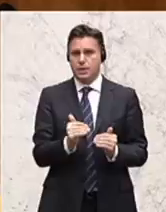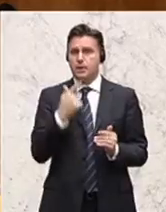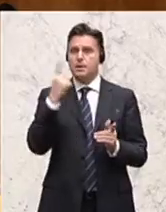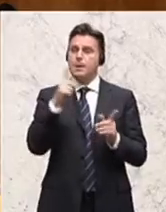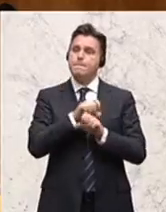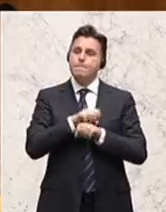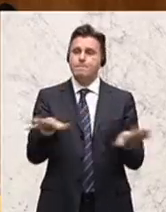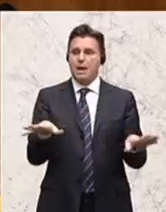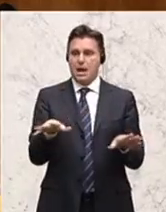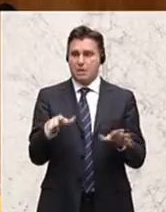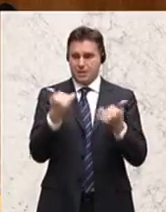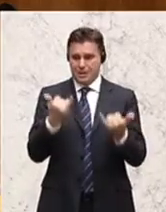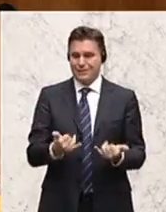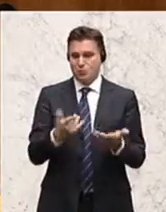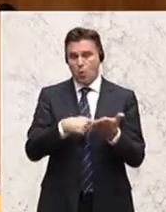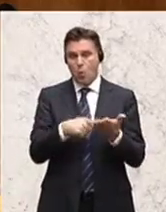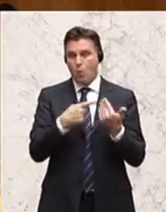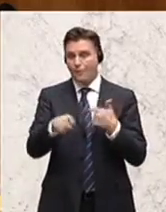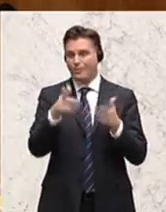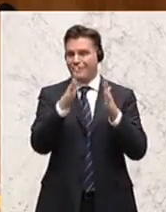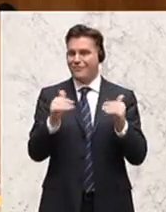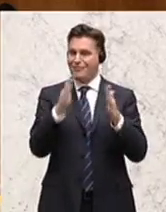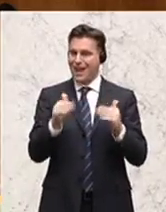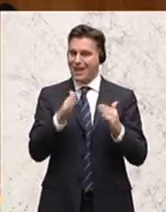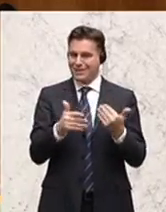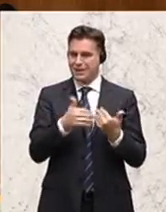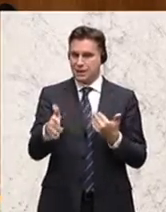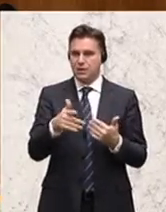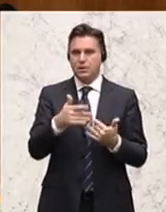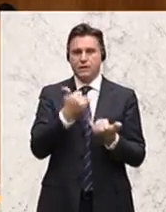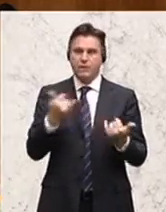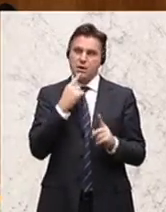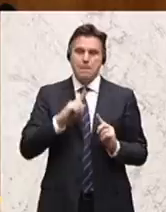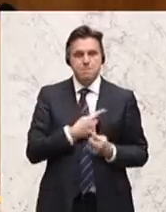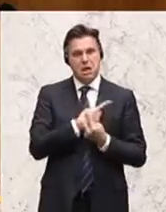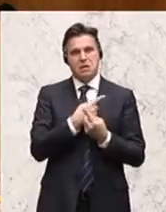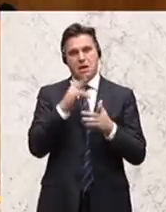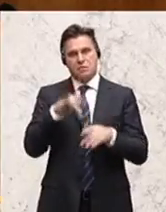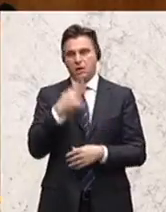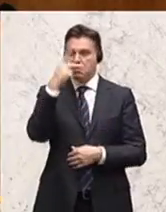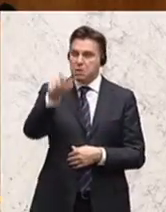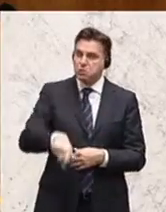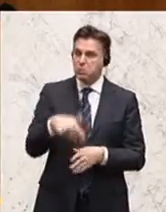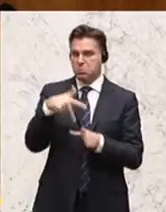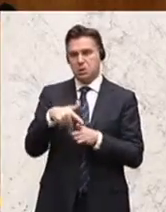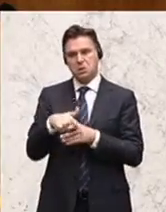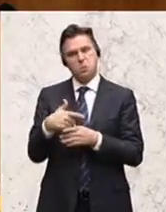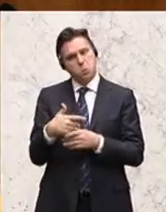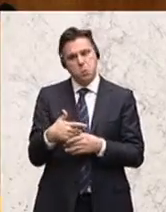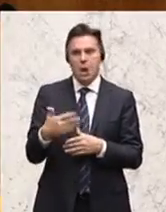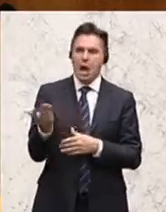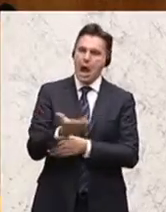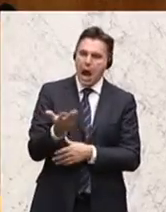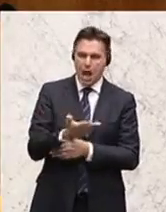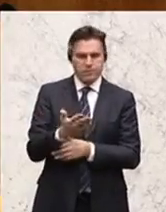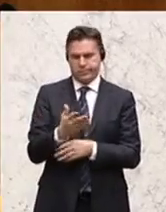Medien gerade zu Weihnachten sehr oft, werden sie als mitleiderregend und arm dargestellt und